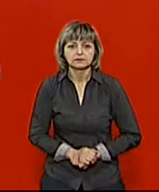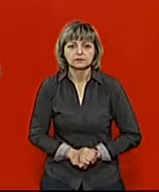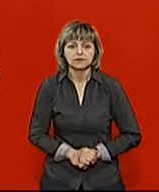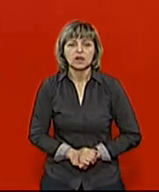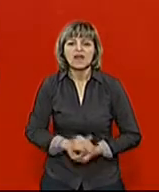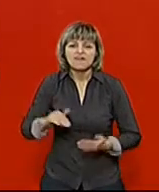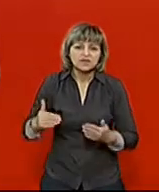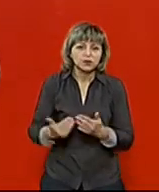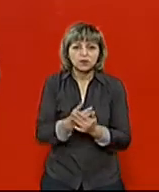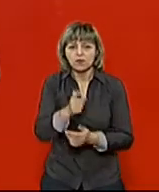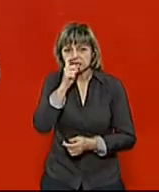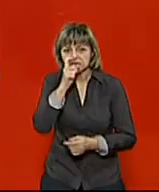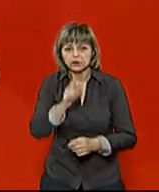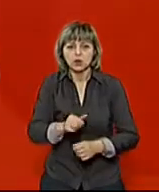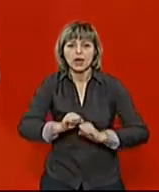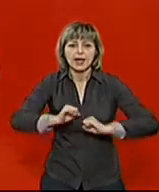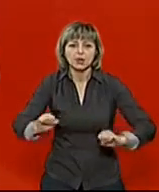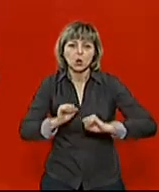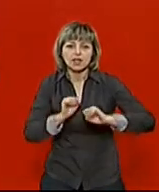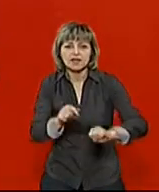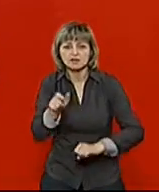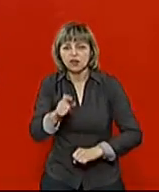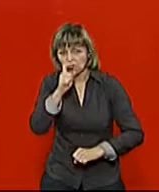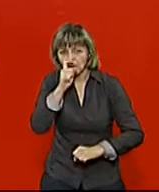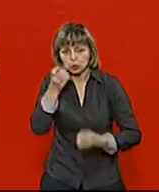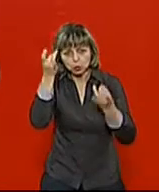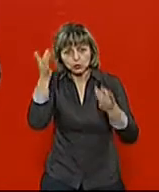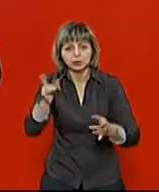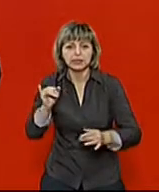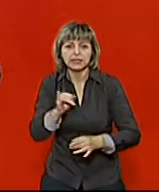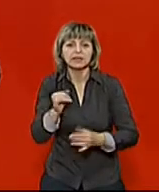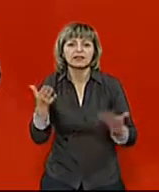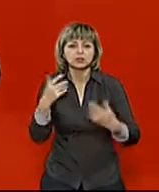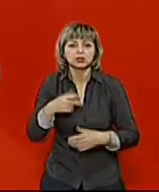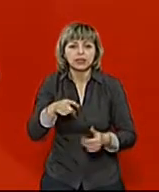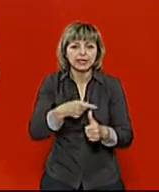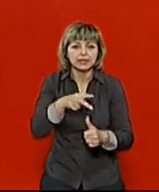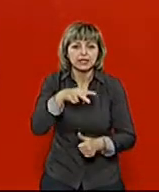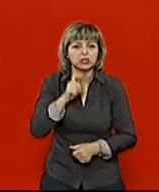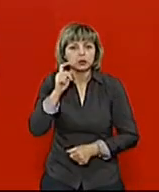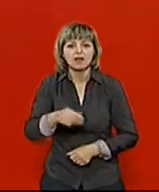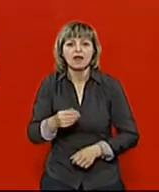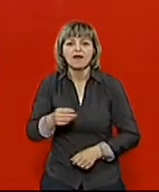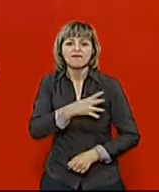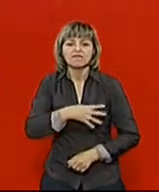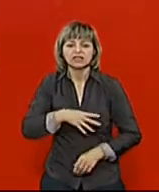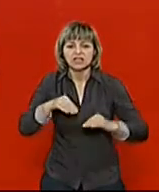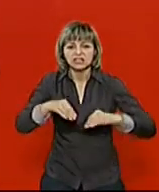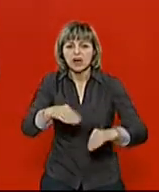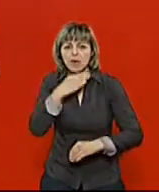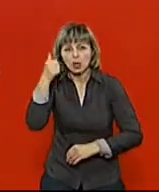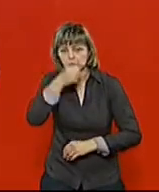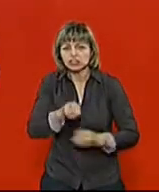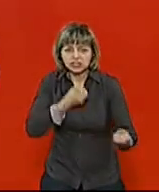У новому сквері героїв-захисників, що у парку культури і відпочинку імені Лесі Українки, ветерани садили багаторічні